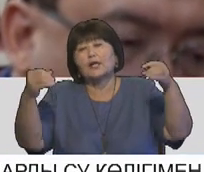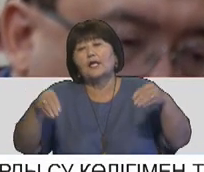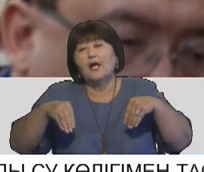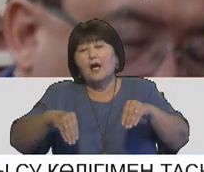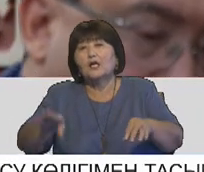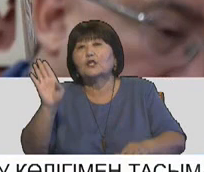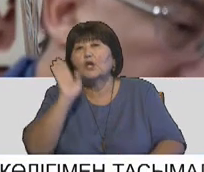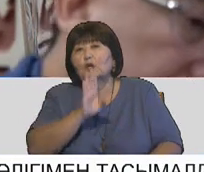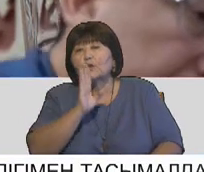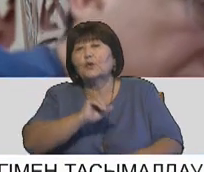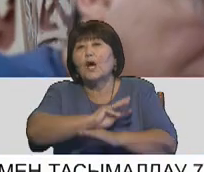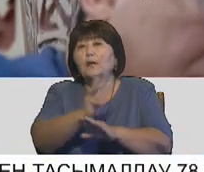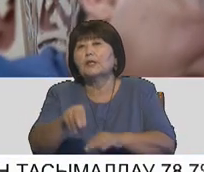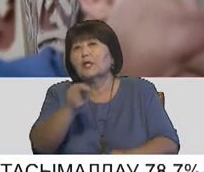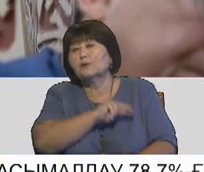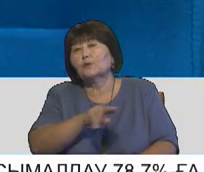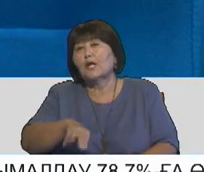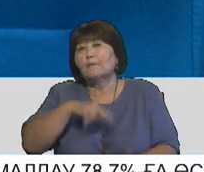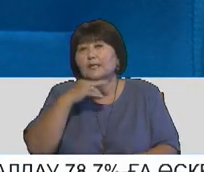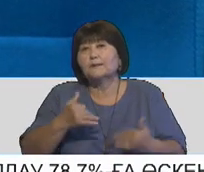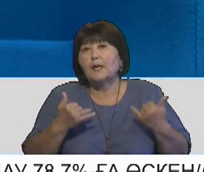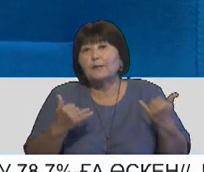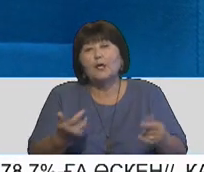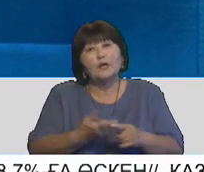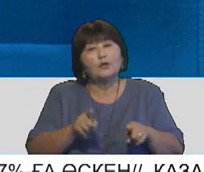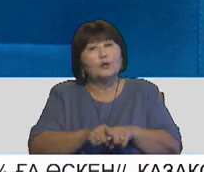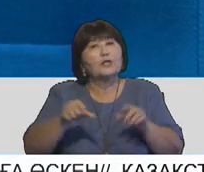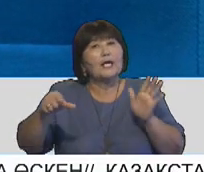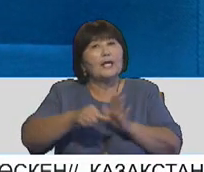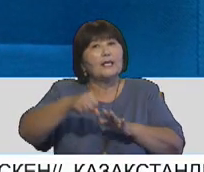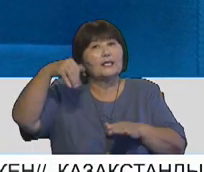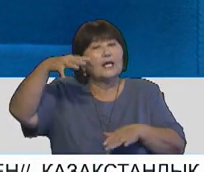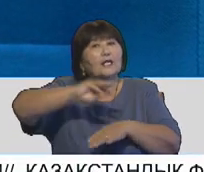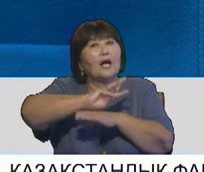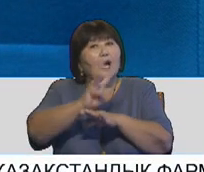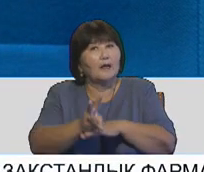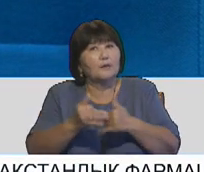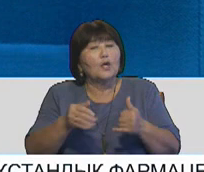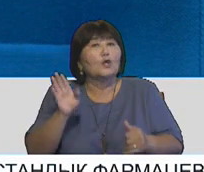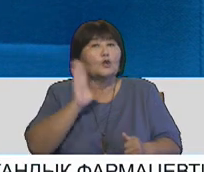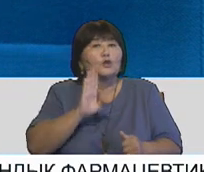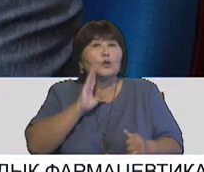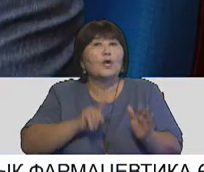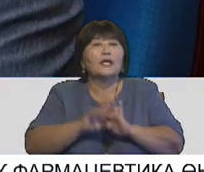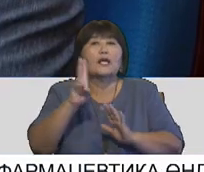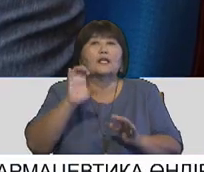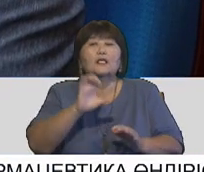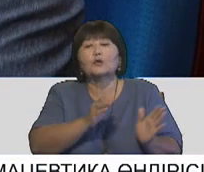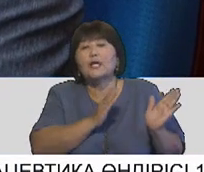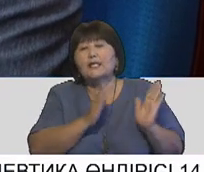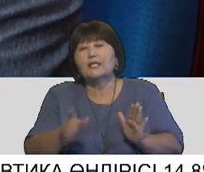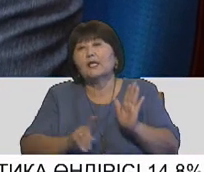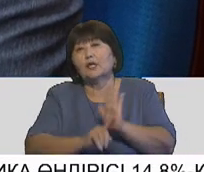сумен қамту, абаттандыру жұмыстарына басымдық берілген. Сонымен бірге электр жарығымен қамтамасыз ету және су айдайтын насостарды ретке